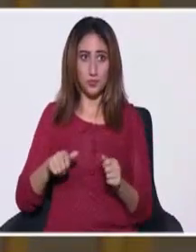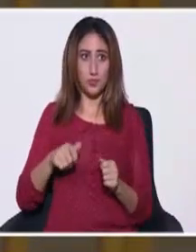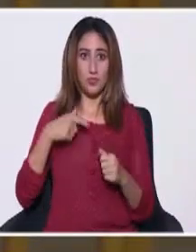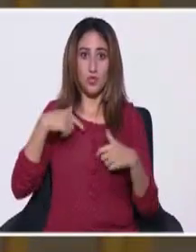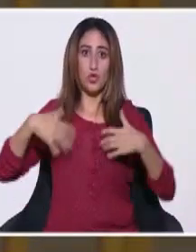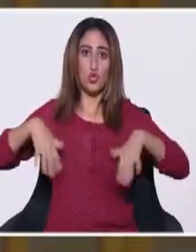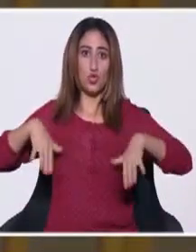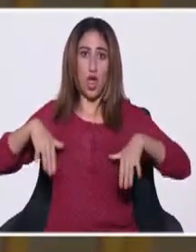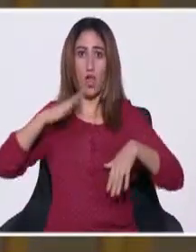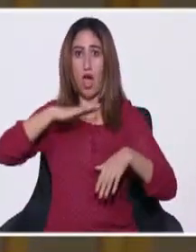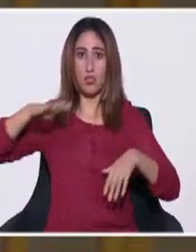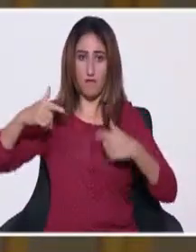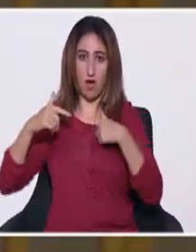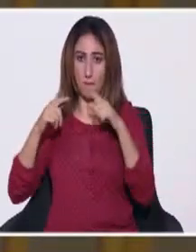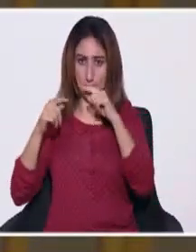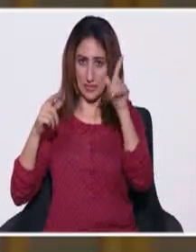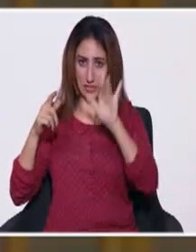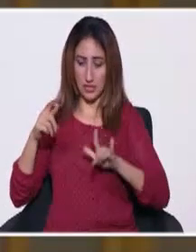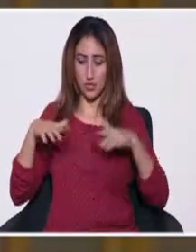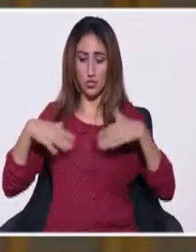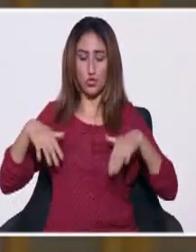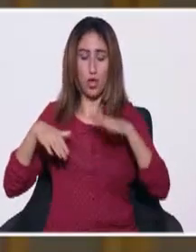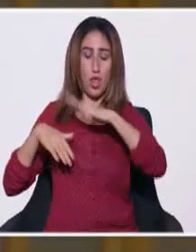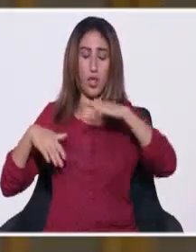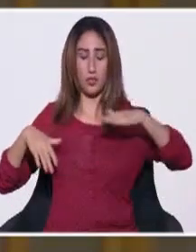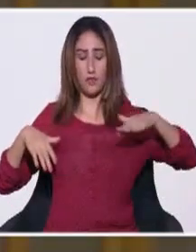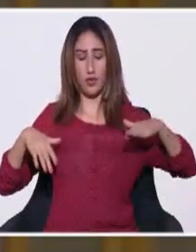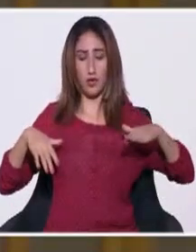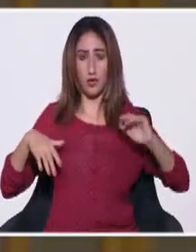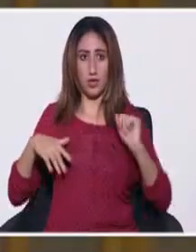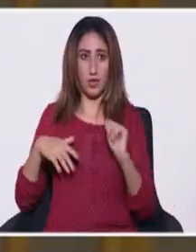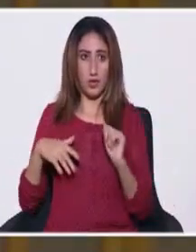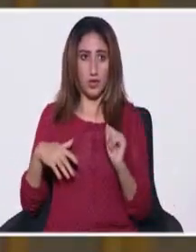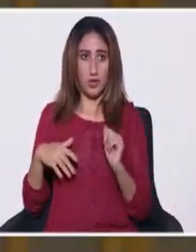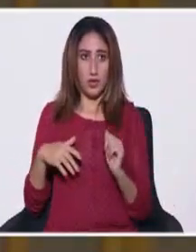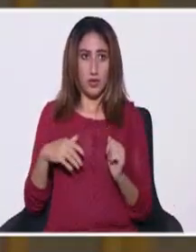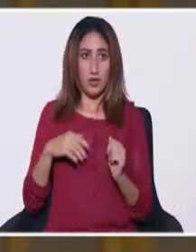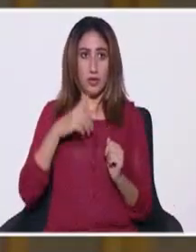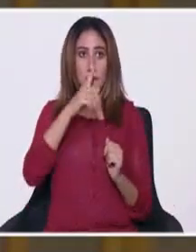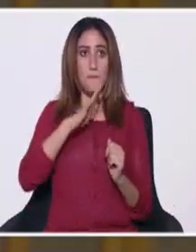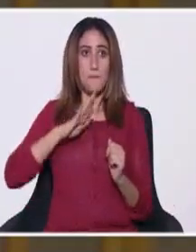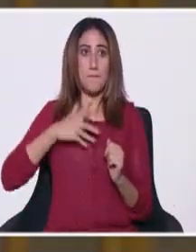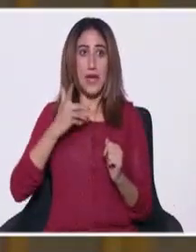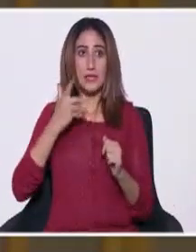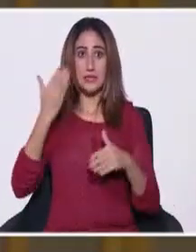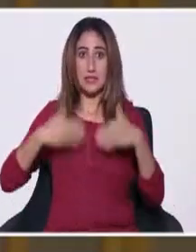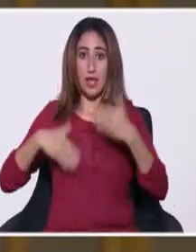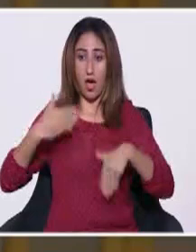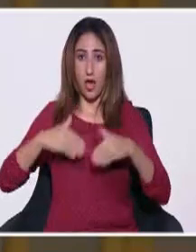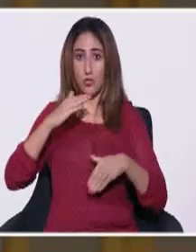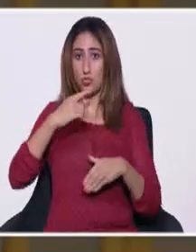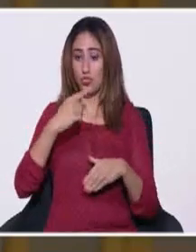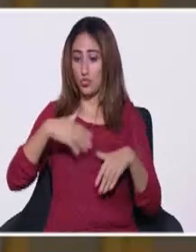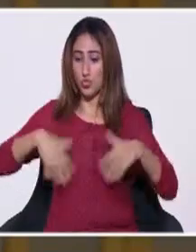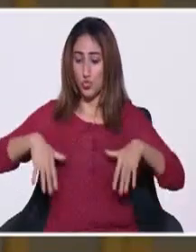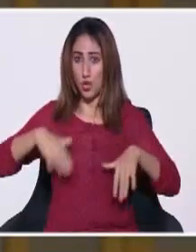أطفال، وتقريبا شلل الأطفال يكاد يكون انقرض تماما، ما بقاش فيه إعاقات جديدة بسبب شلل الأطفال. صحيح.